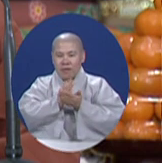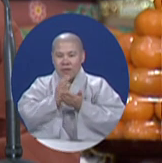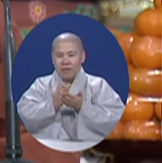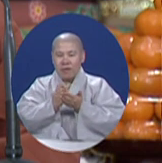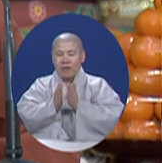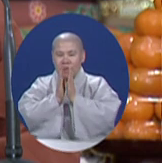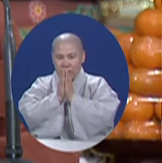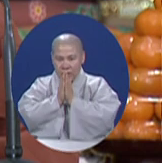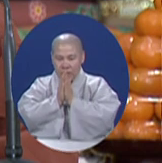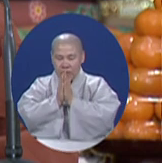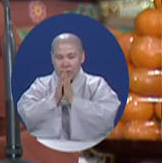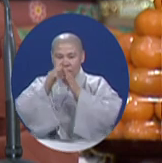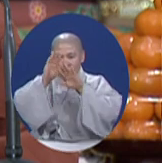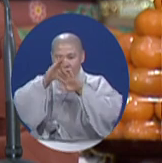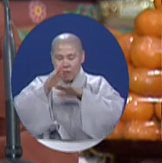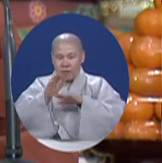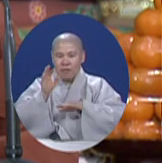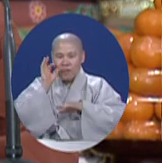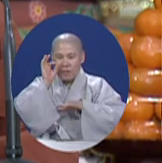축원문을 가만히 보면요.